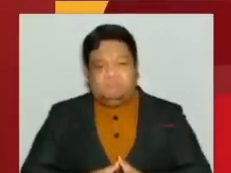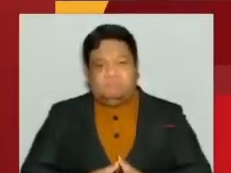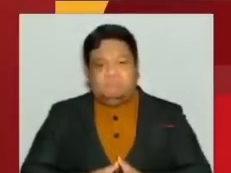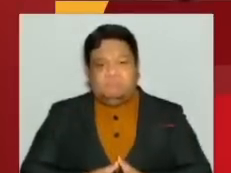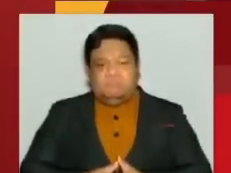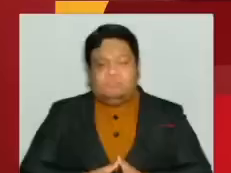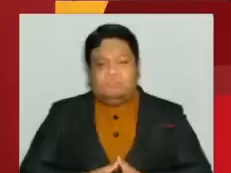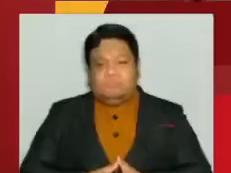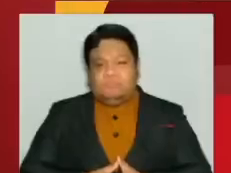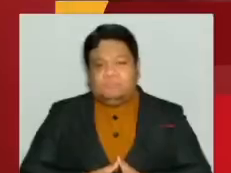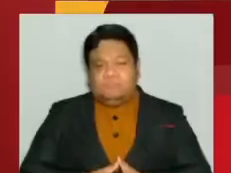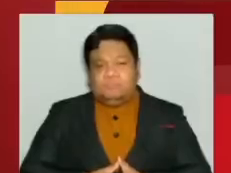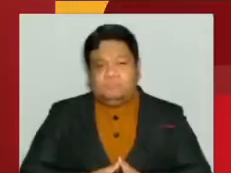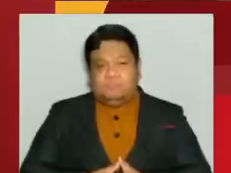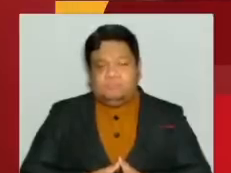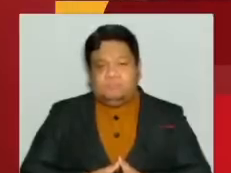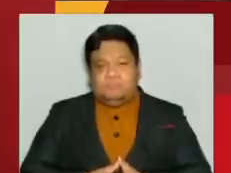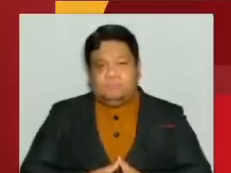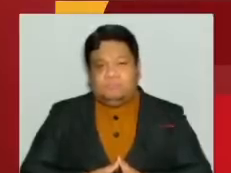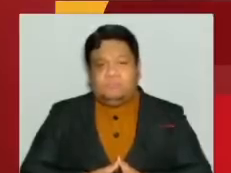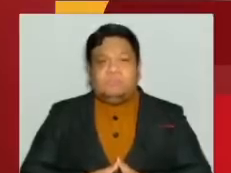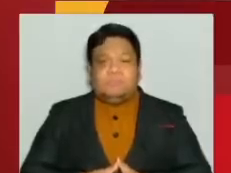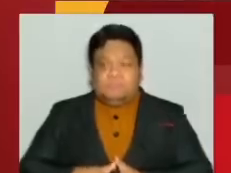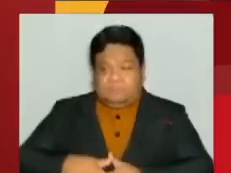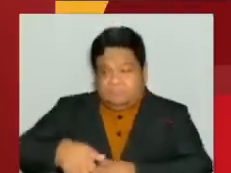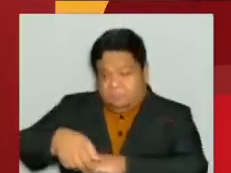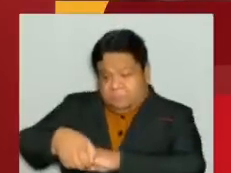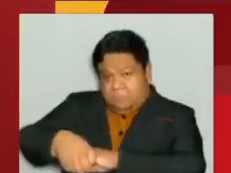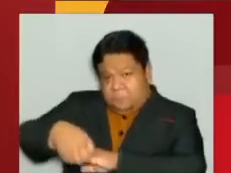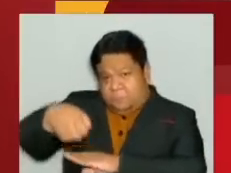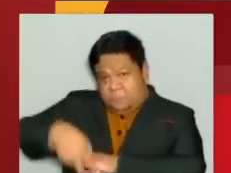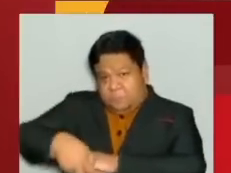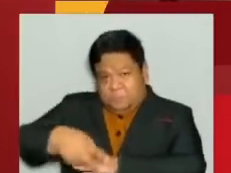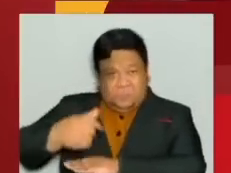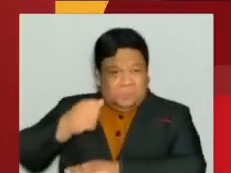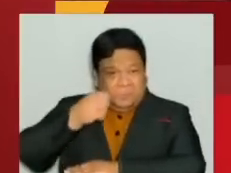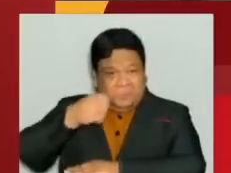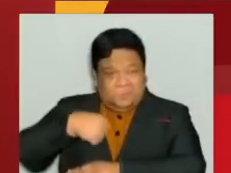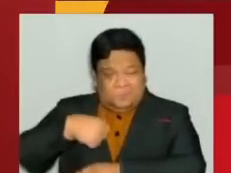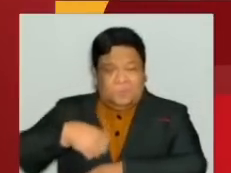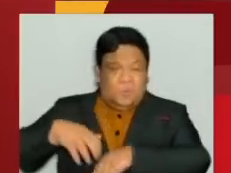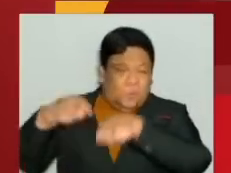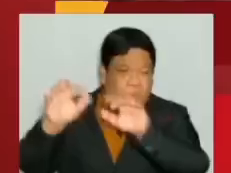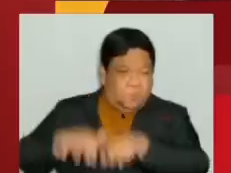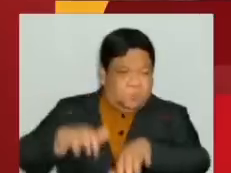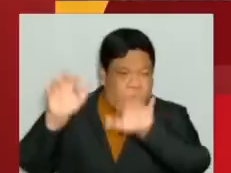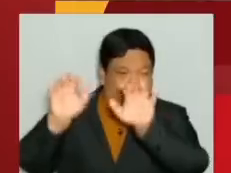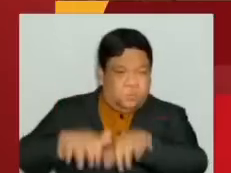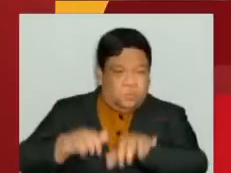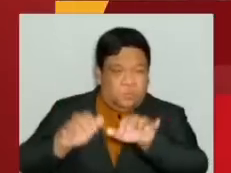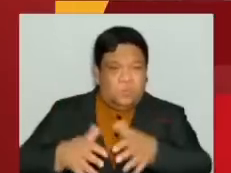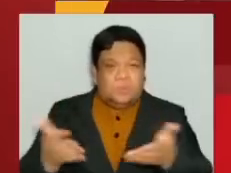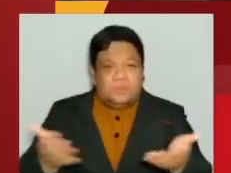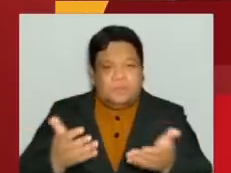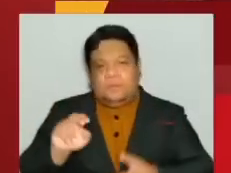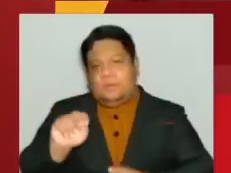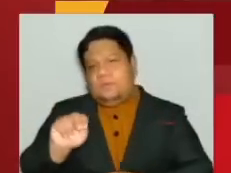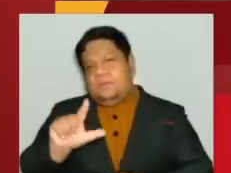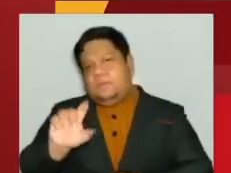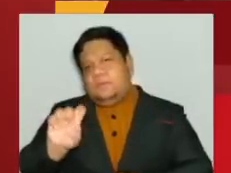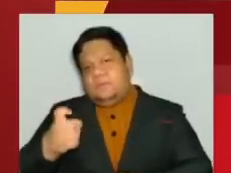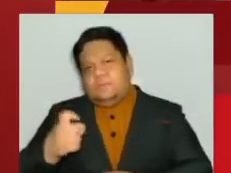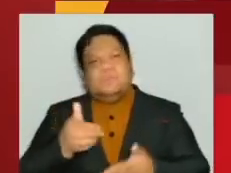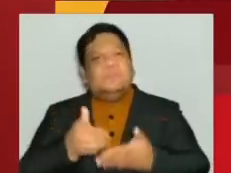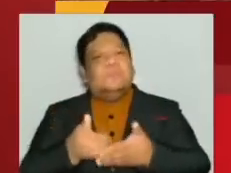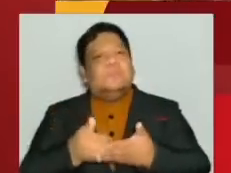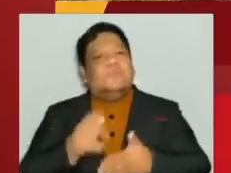Mag-alas 12 ng hating gabi nang bumuhos ang malakas na ulan sa bahaging ito ng NLEX na sakop ng Valenzuela City. Halos mag-zero visibility